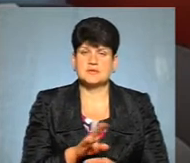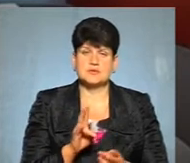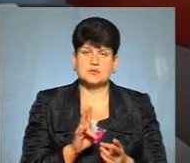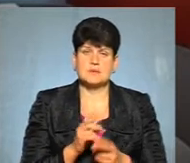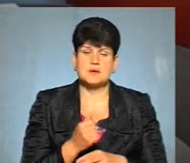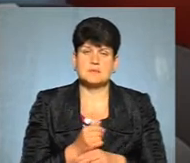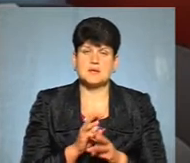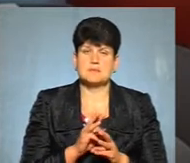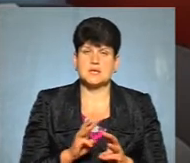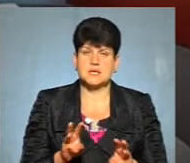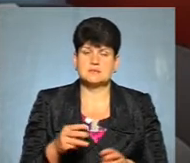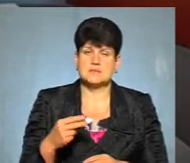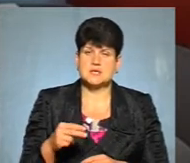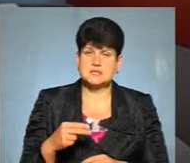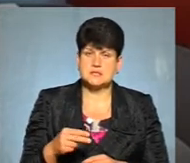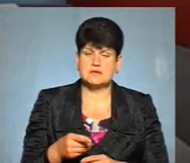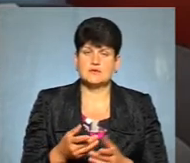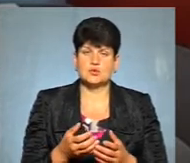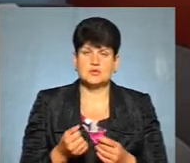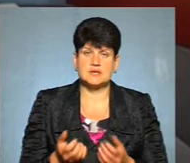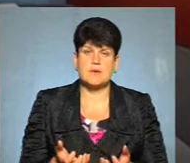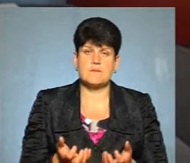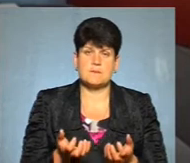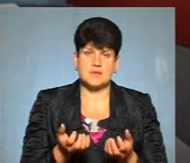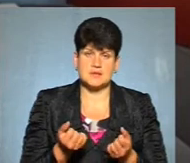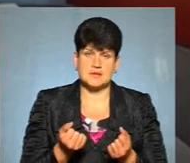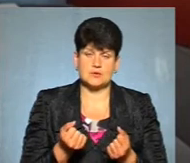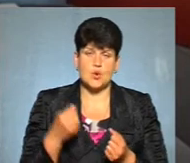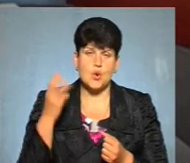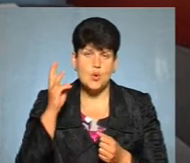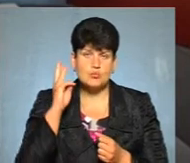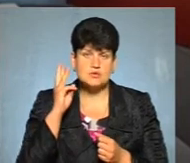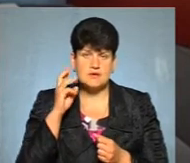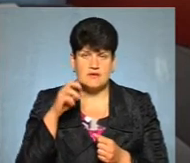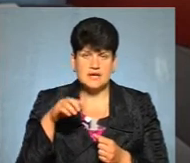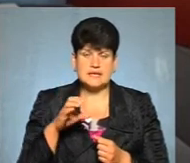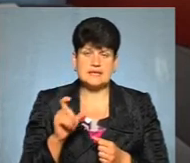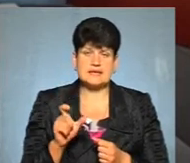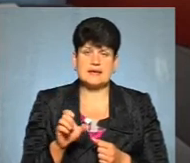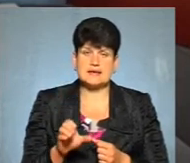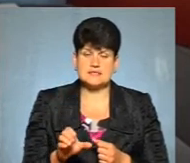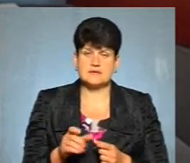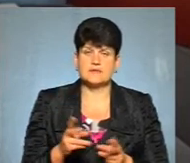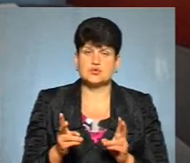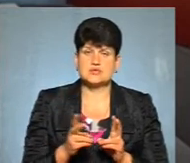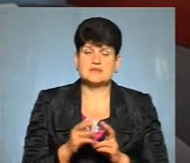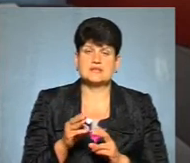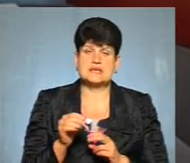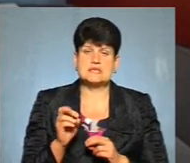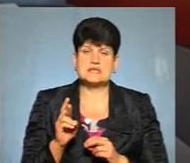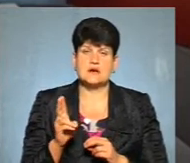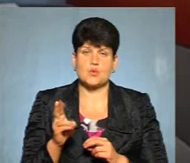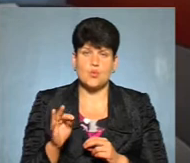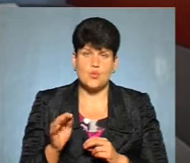прем'єр-міністр, президент. Він отримав підтримку послів країн ЄС. Він зустрівся із Третьяковою, він тоді